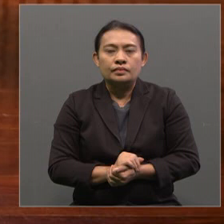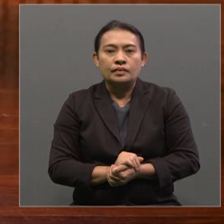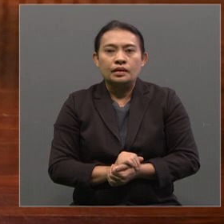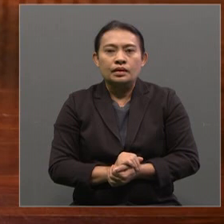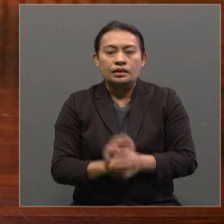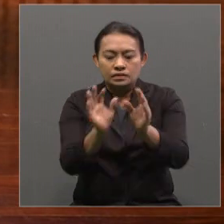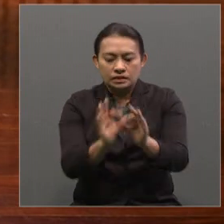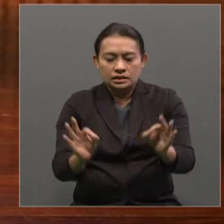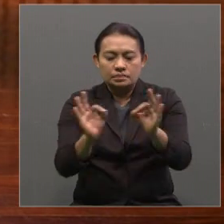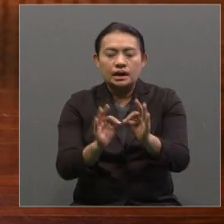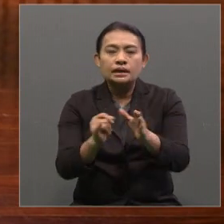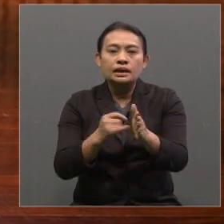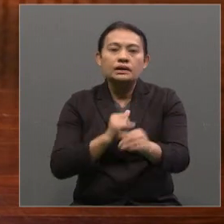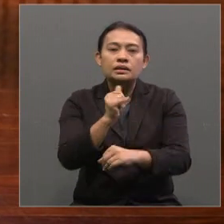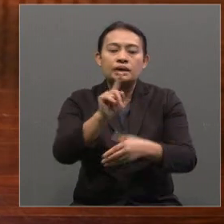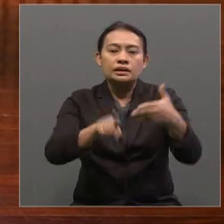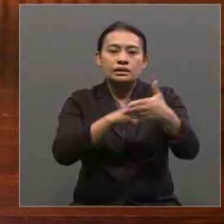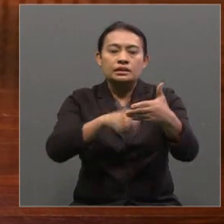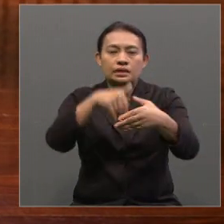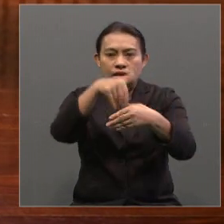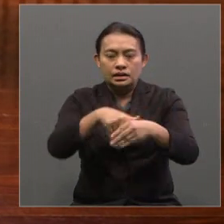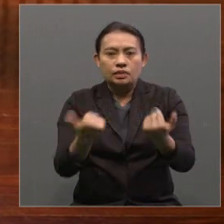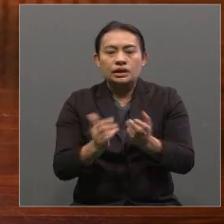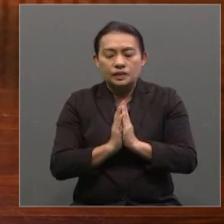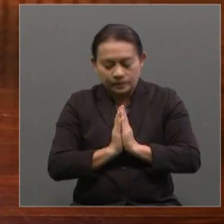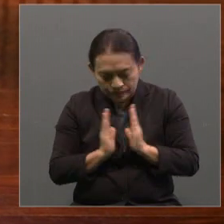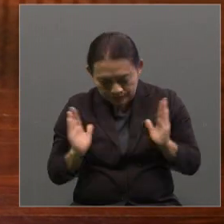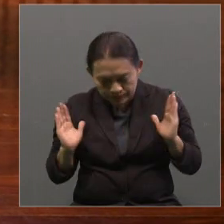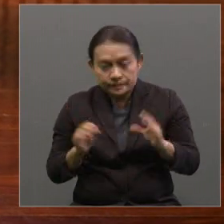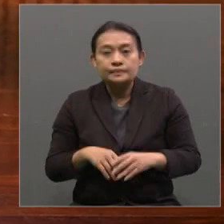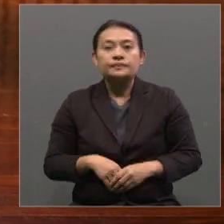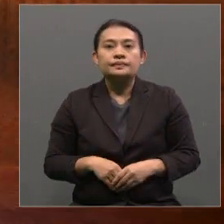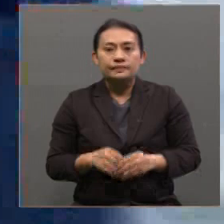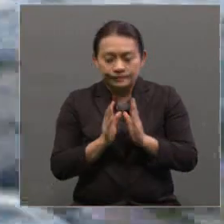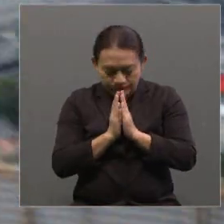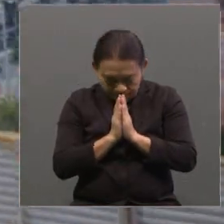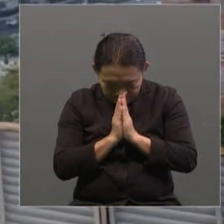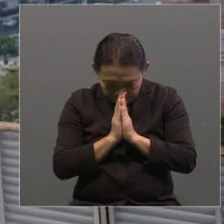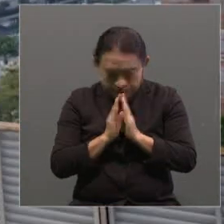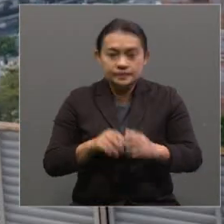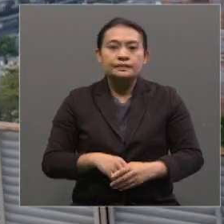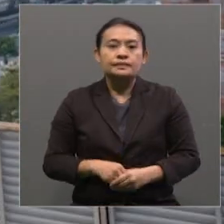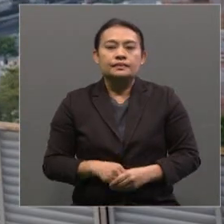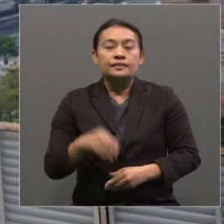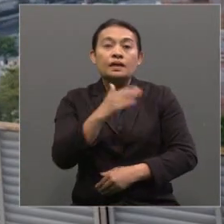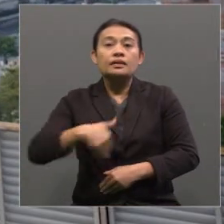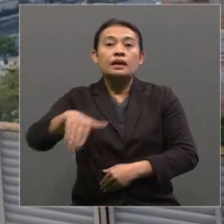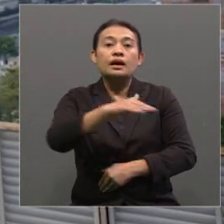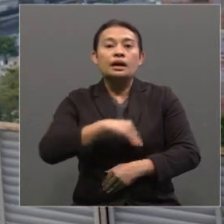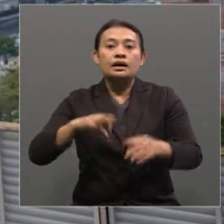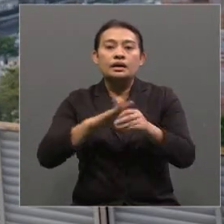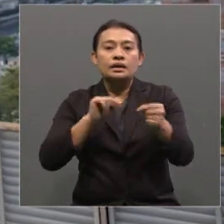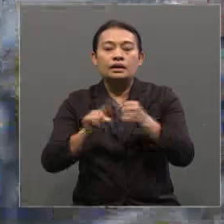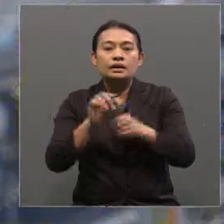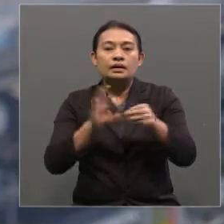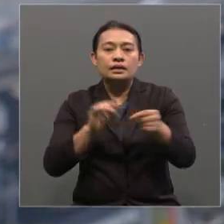คือว่าไปใช้สิทธิ์เลือกตั้งกันเยอะๆครับผม ครับวันนี้ขอบคุณอาจารย์มากนะ ครับ ขอบคุณครับอาจารย์ ครับสวัสดีครับ และนี่ก็คือทั้งหมดของเกาะติ